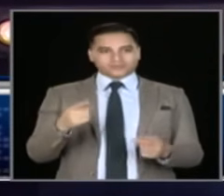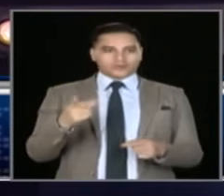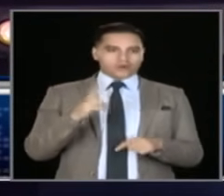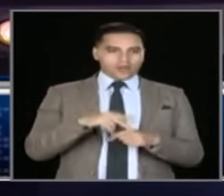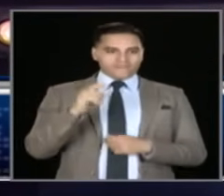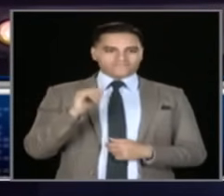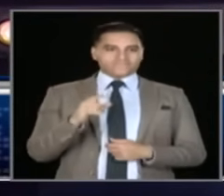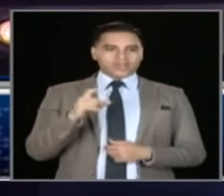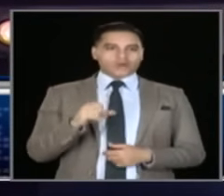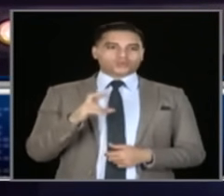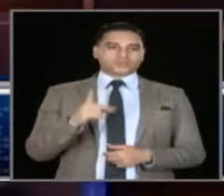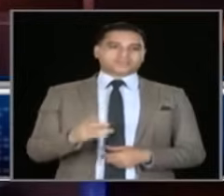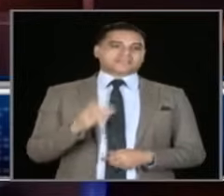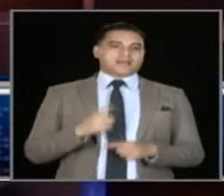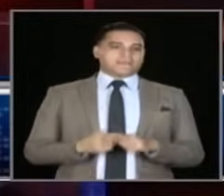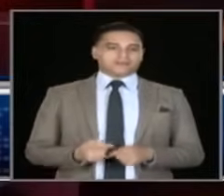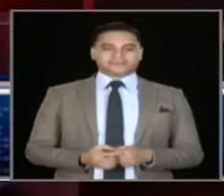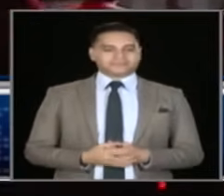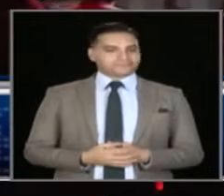وفيروز الاثنين إجابة خاطئة.